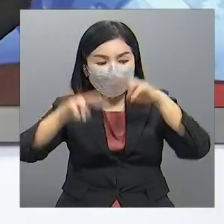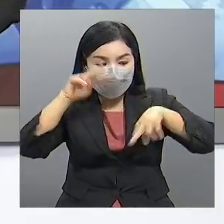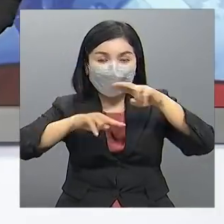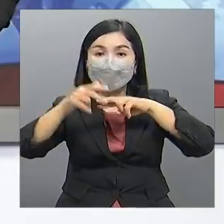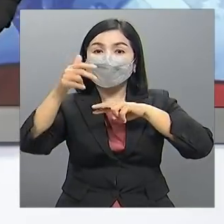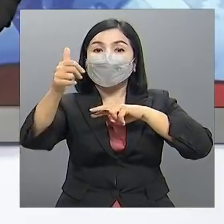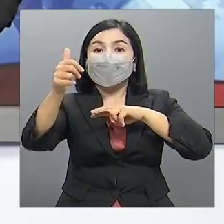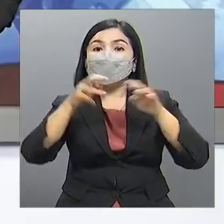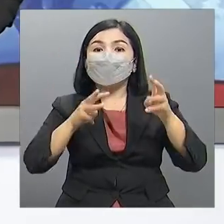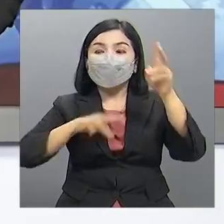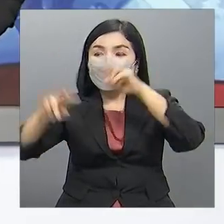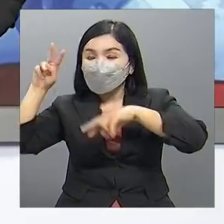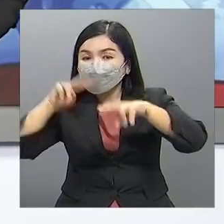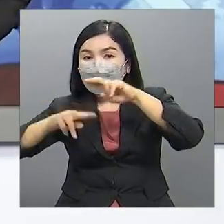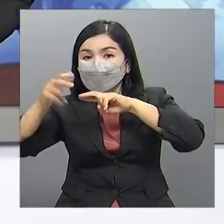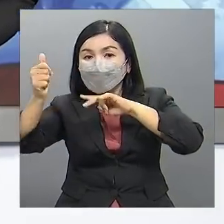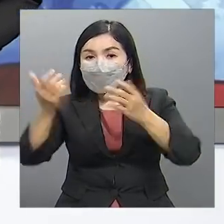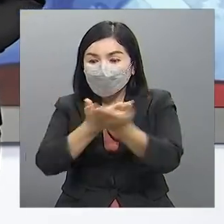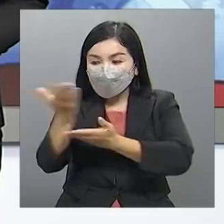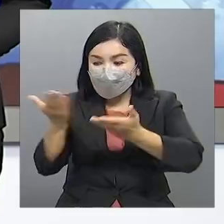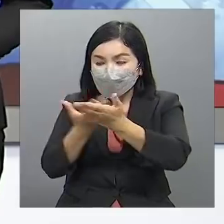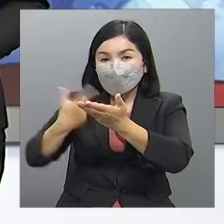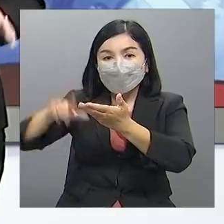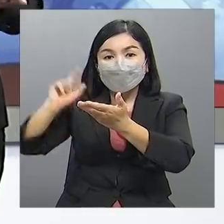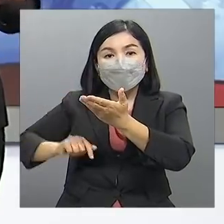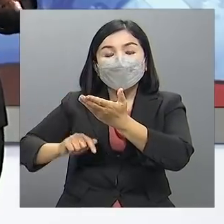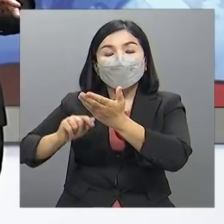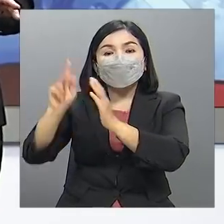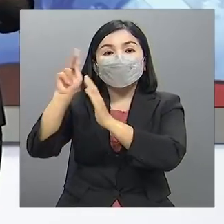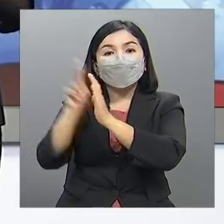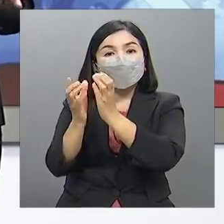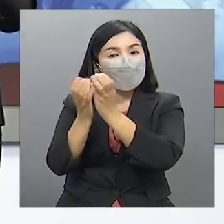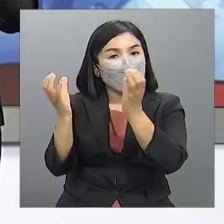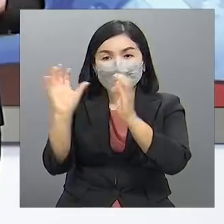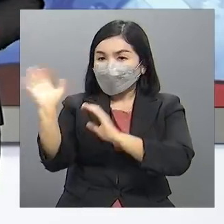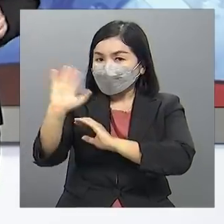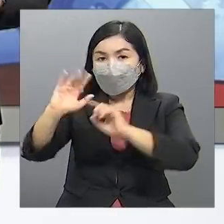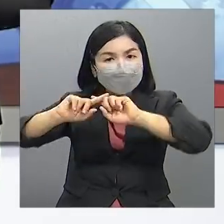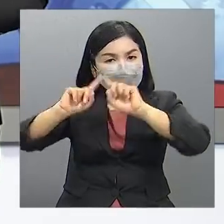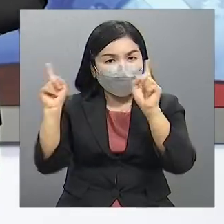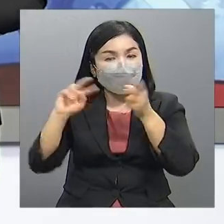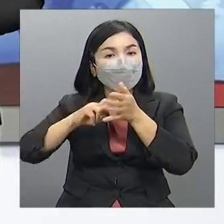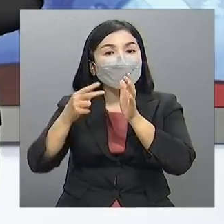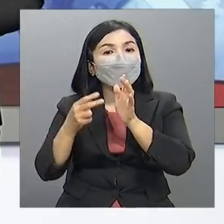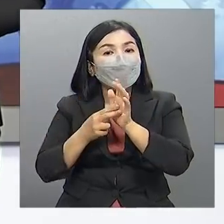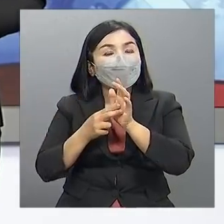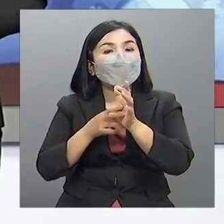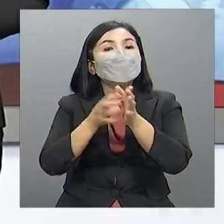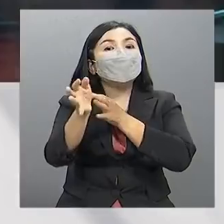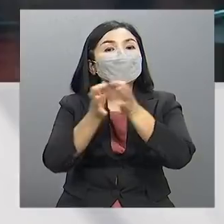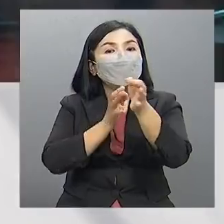บคุมการวินิจฉัยของตุลาการศาลรัฐธรรมนูญนะคะแต่หมายถึงกรอบการตีความข้อกฎหม